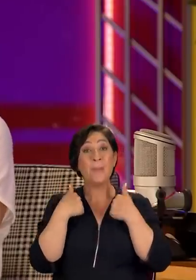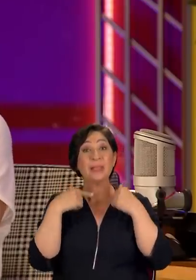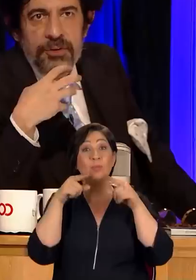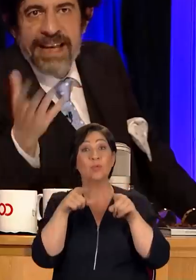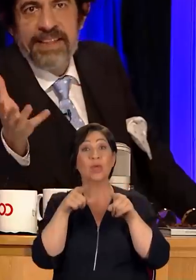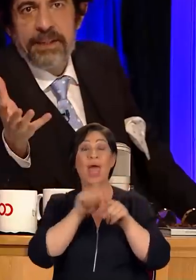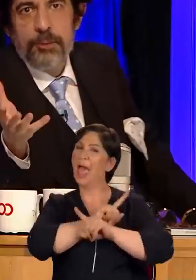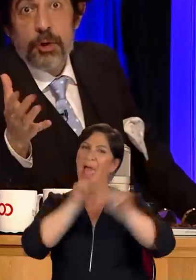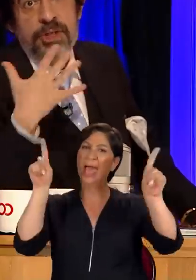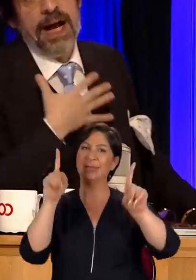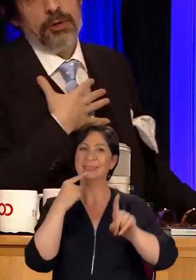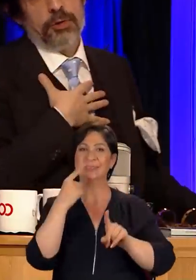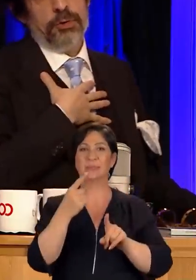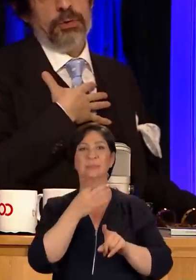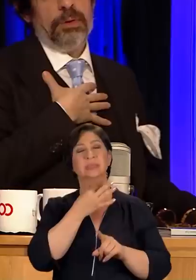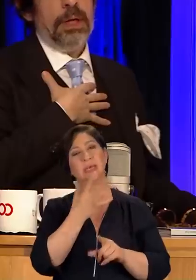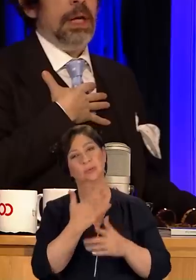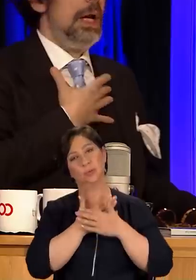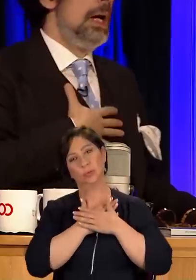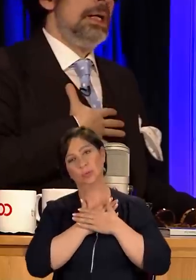bunu reddettim diyor. Sağ olsun.